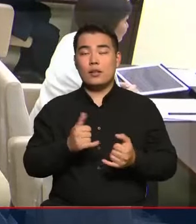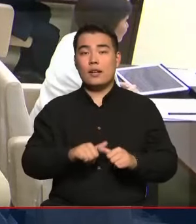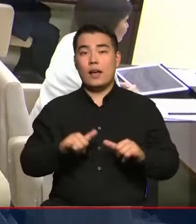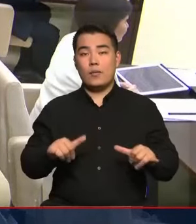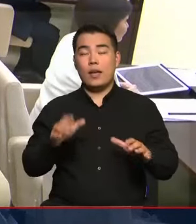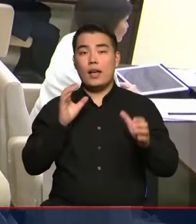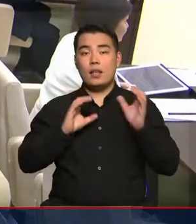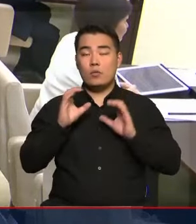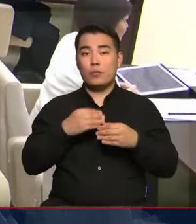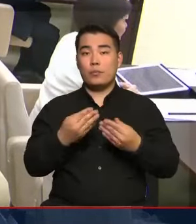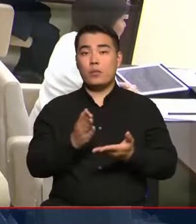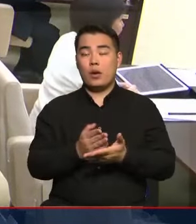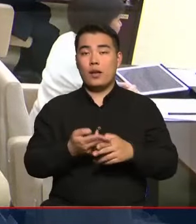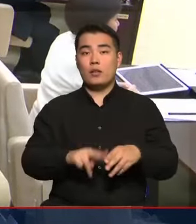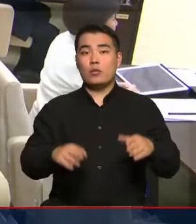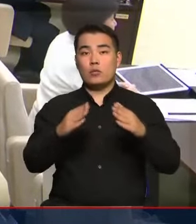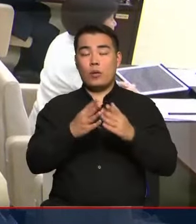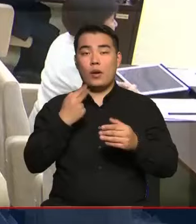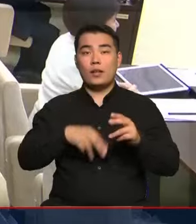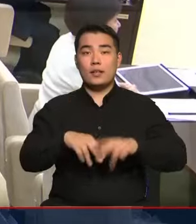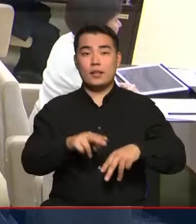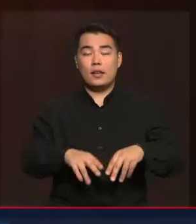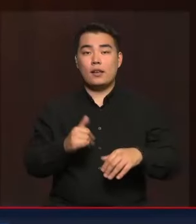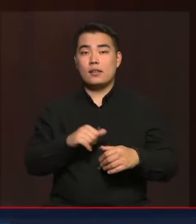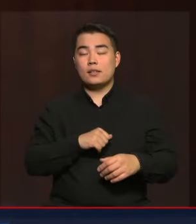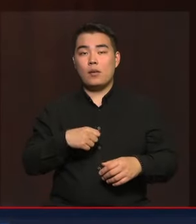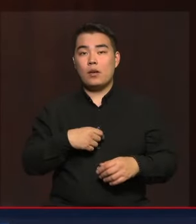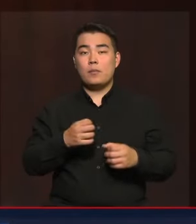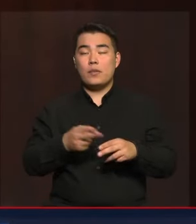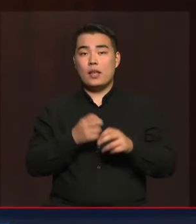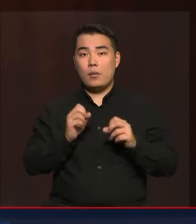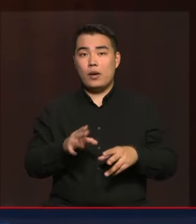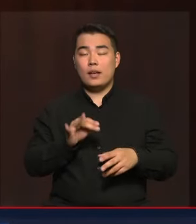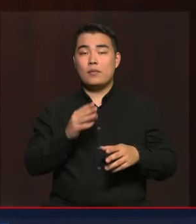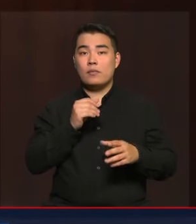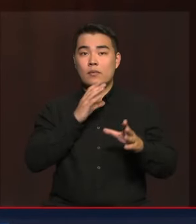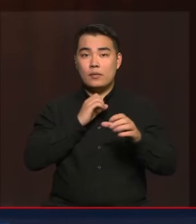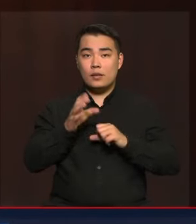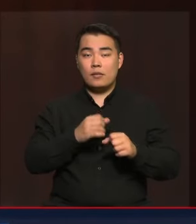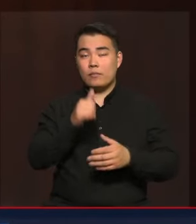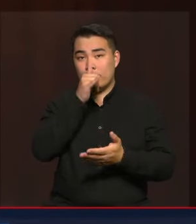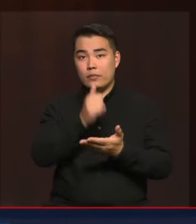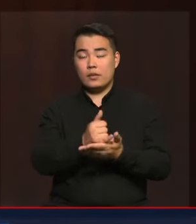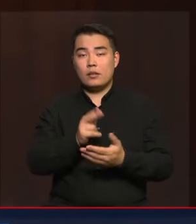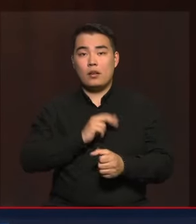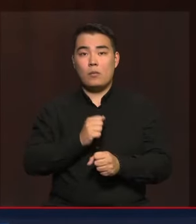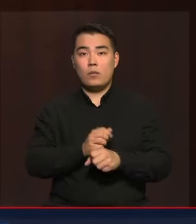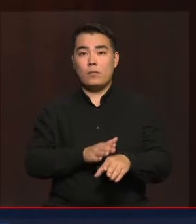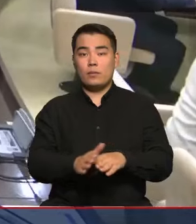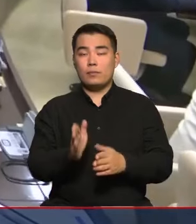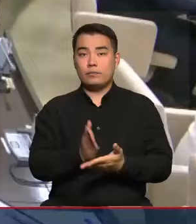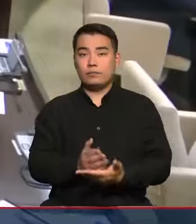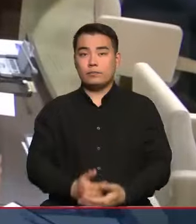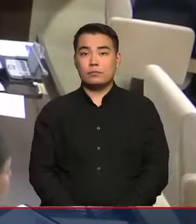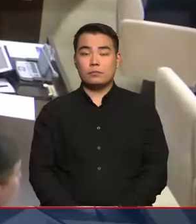институтына жүктеледі. Бұл үй кезегіне тұру кезіндегі ашықтықты қамтамасыз етіп, жемқорлыққа жол бермеу үшін жасалып отыр.